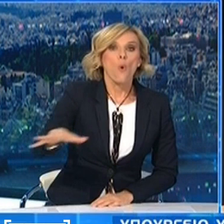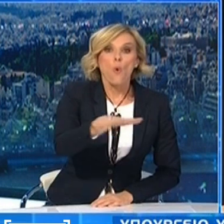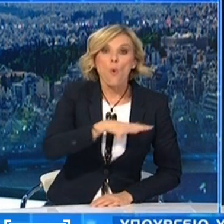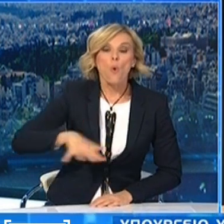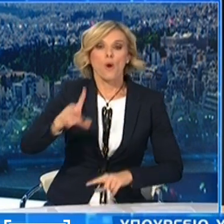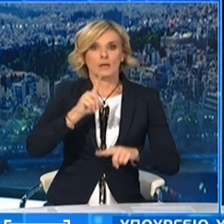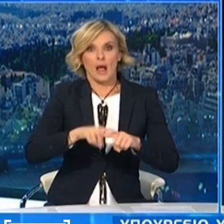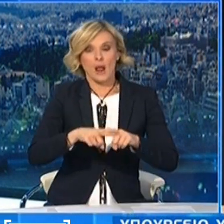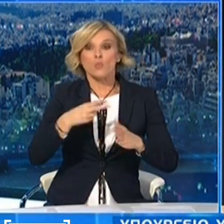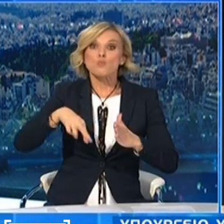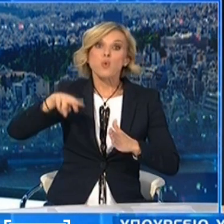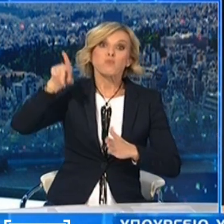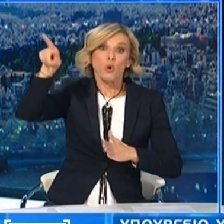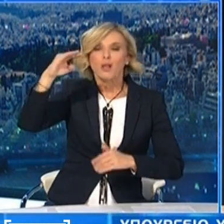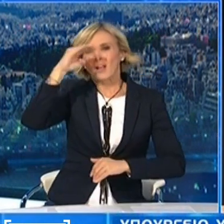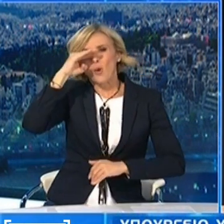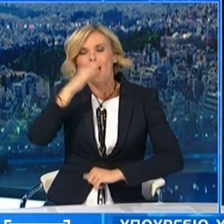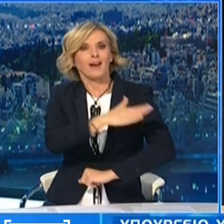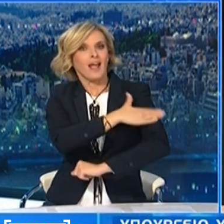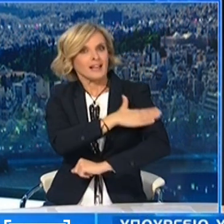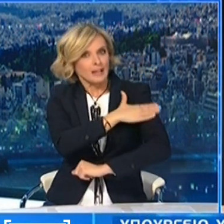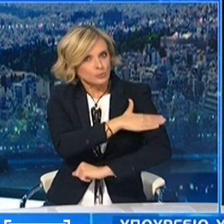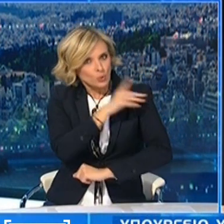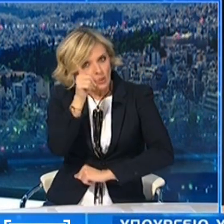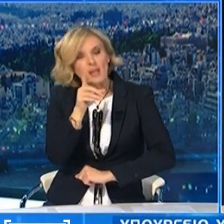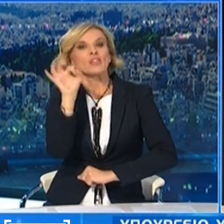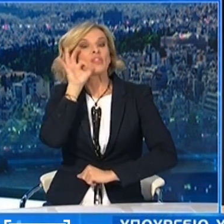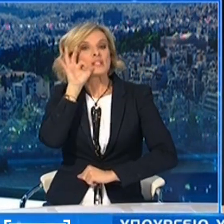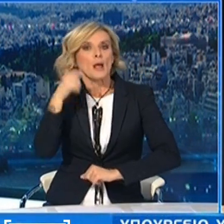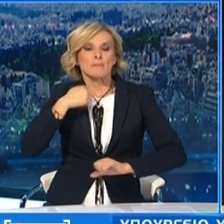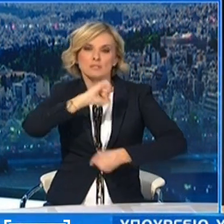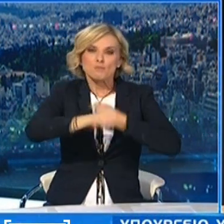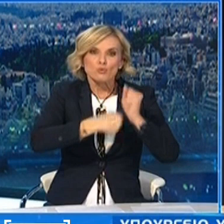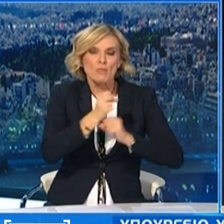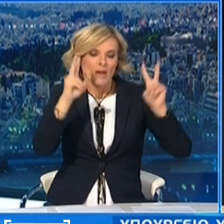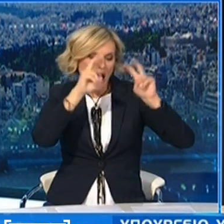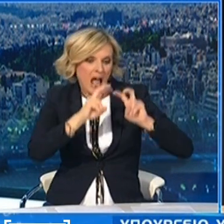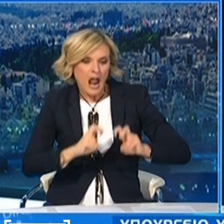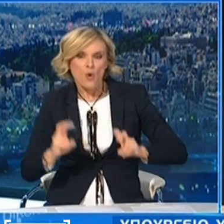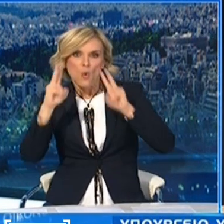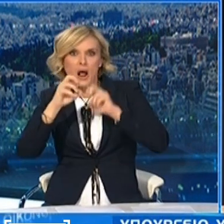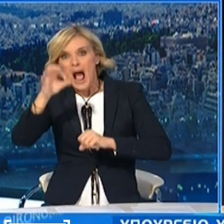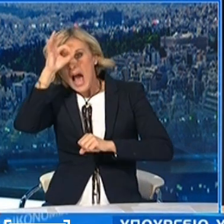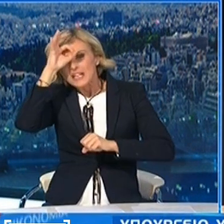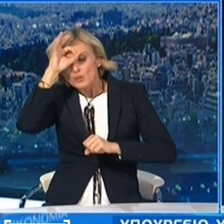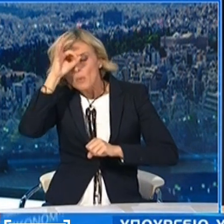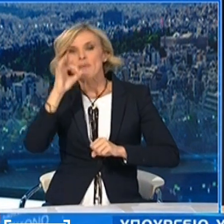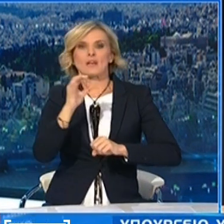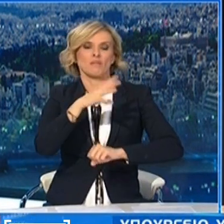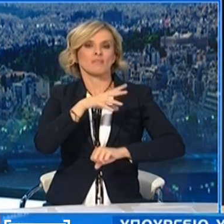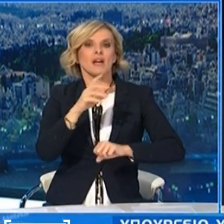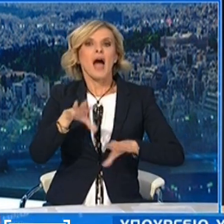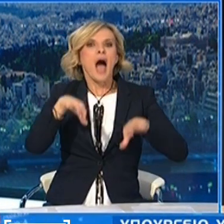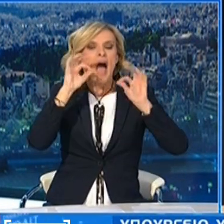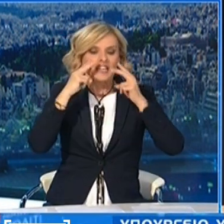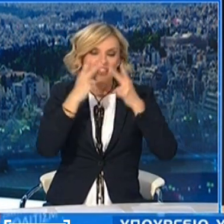πιο επιβαρημένες επιδημιολογικά περιοχές, έχουν ξεκινήσει σαρωτικοί, στοχευμένοι έλεγχοι από την Ελληνική Αστυνομία, την Εθνική Αρχή